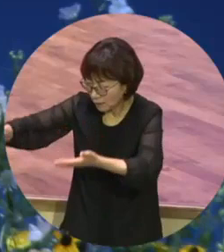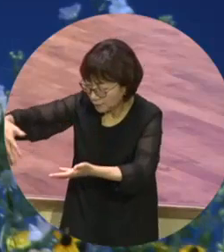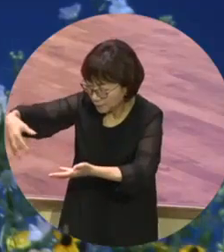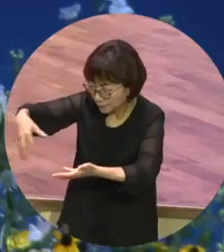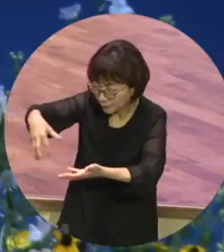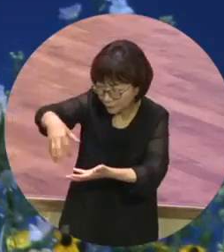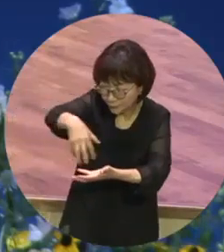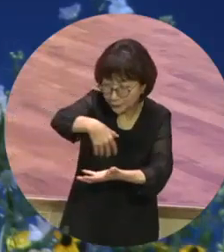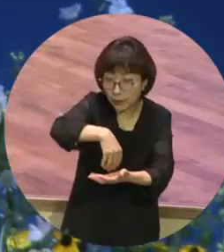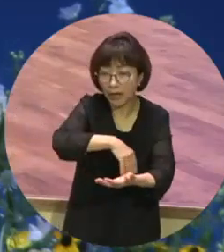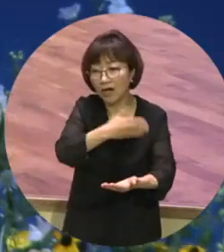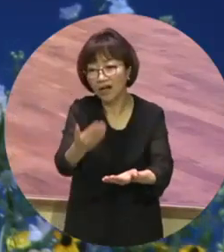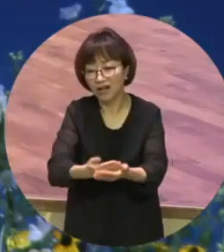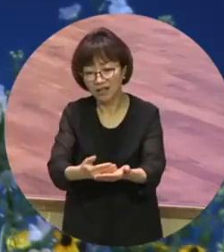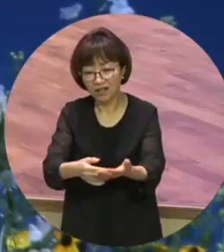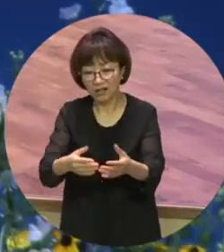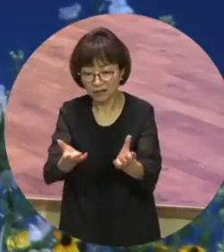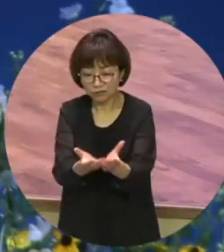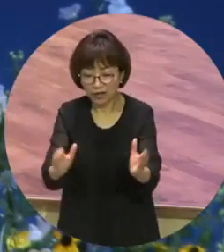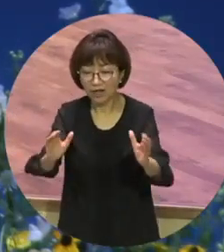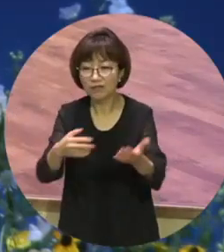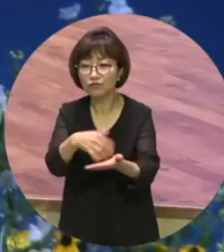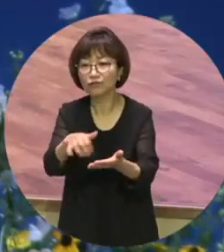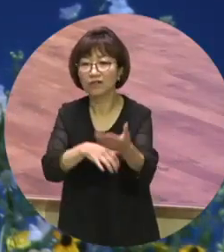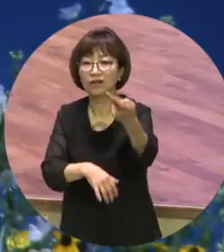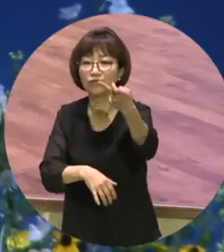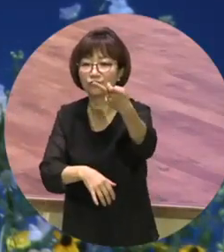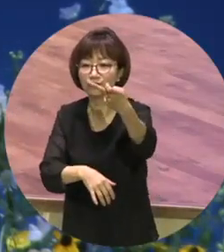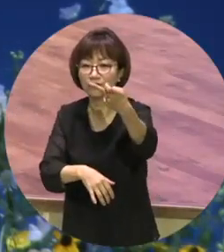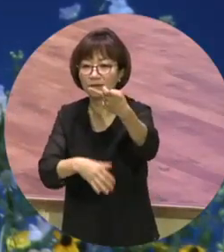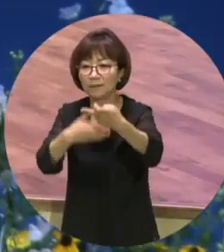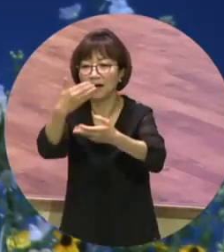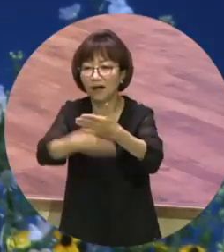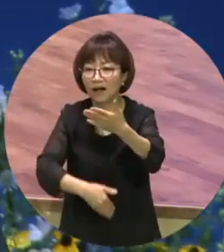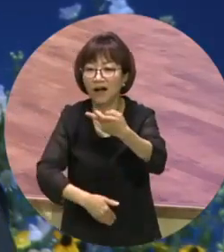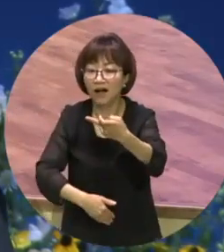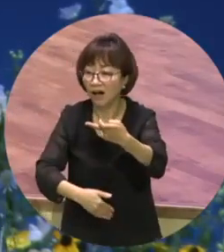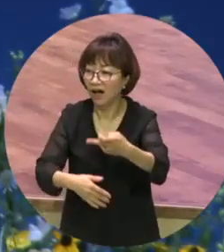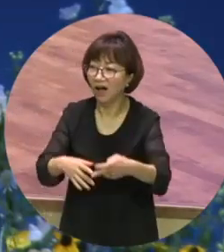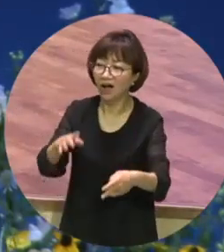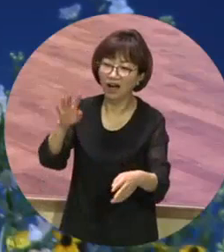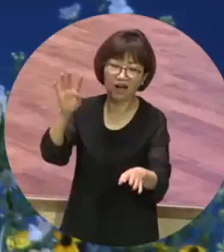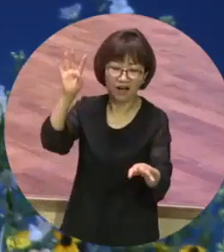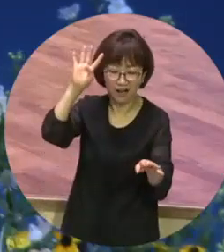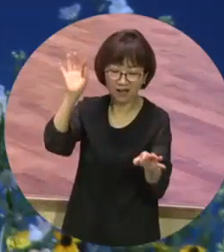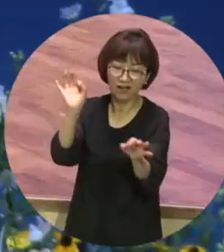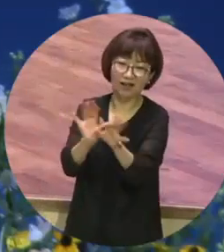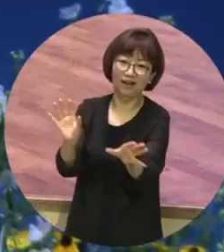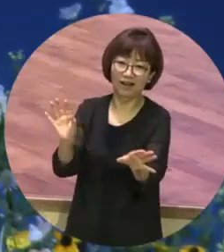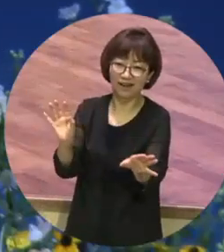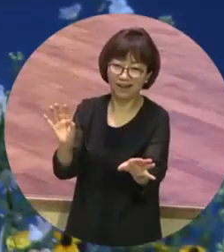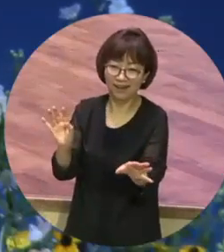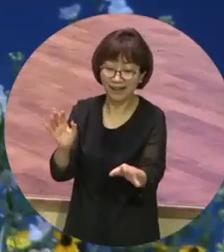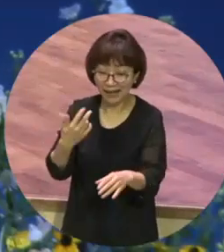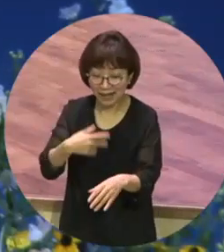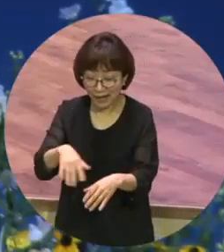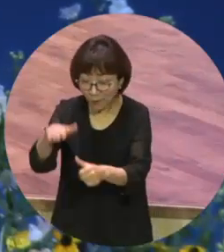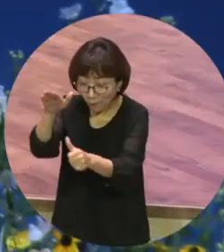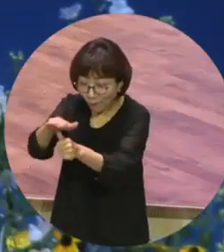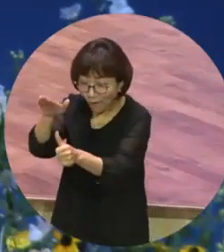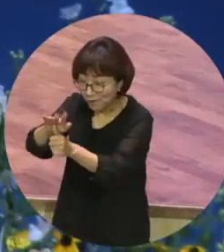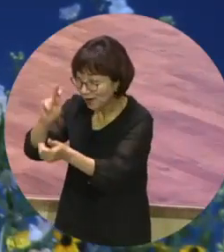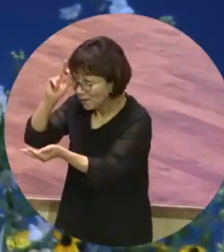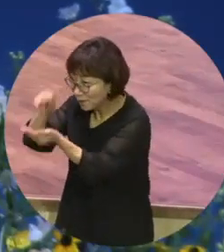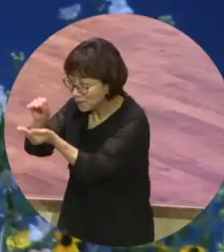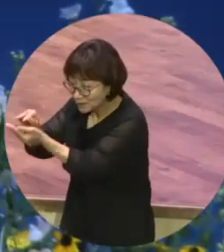되었다. 놀라운 기적이에요. 어떻게 설명할 거예요? 도시락 한 개로, 그것도 소년 도시락 한